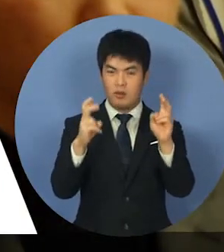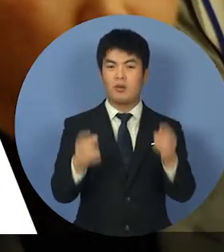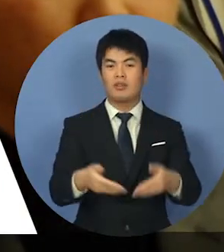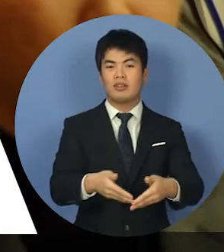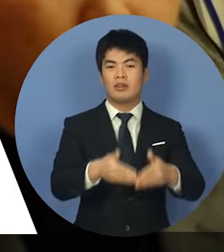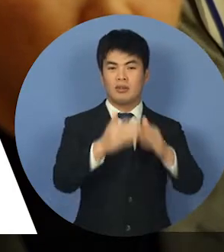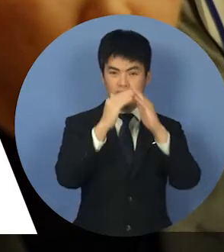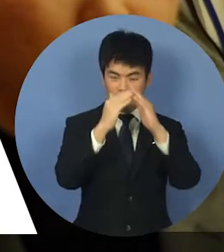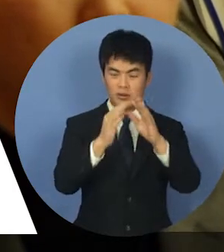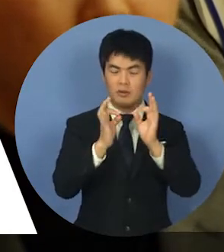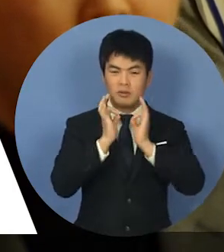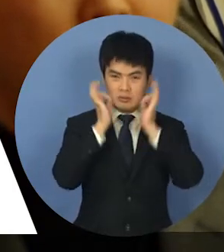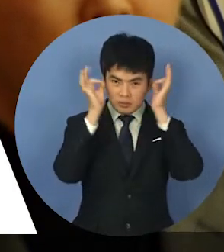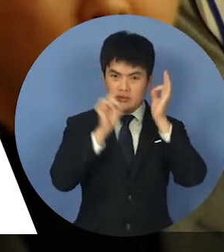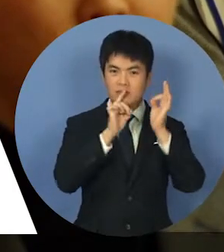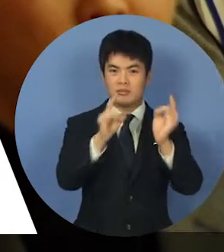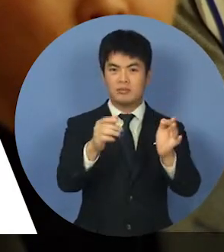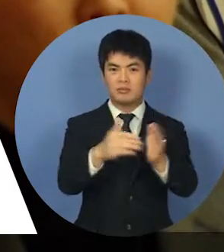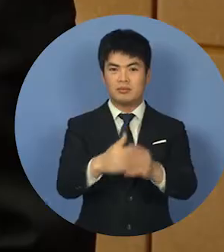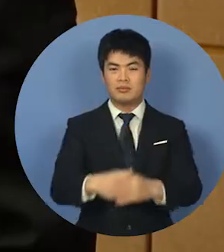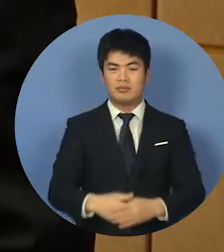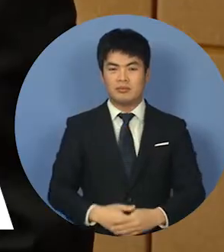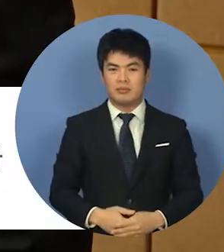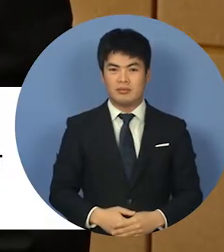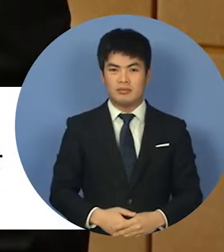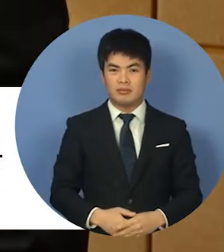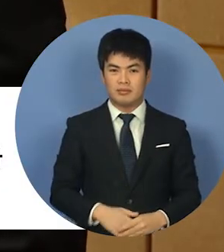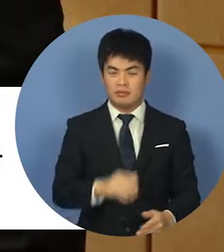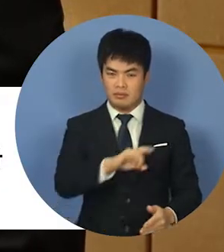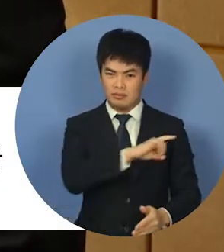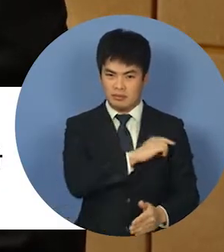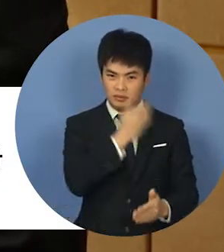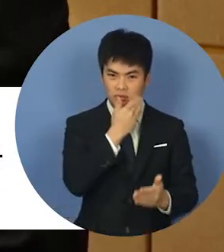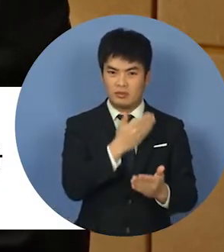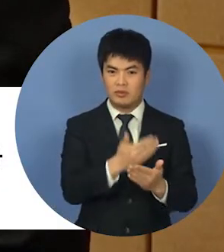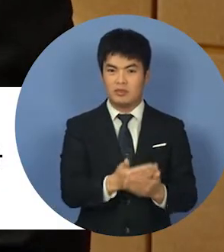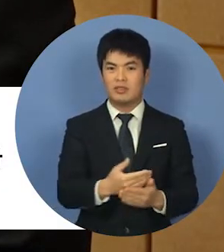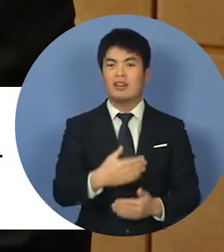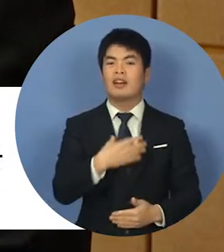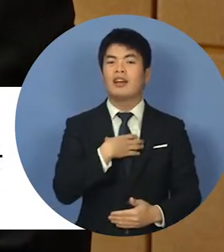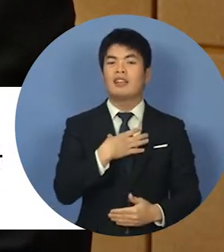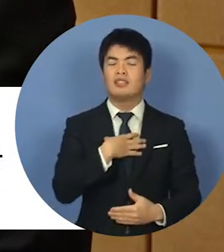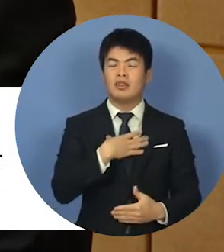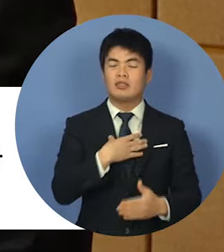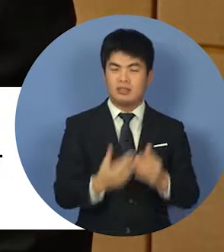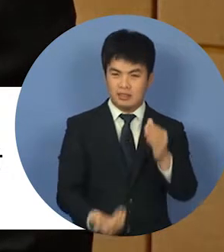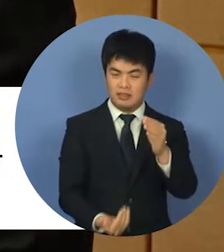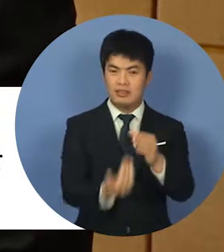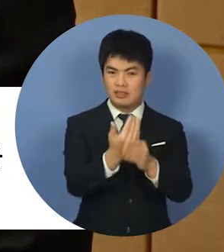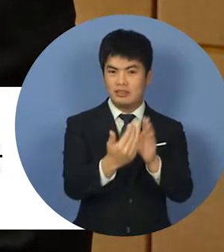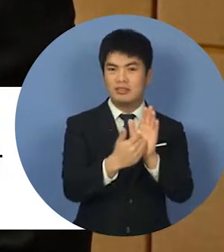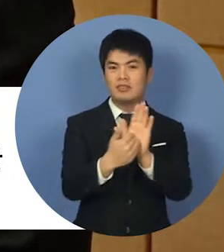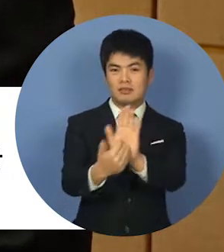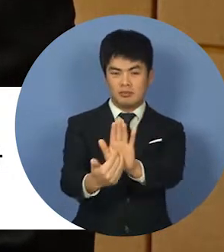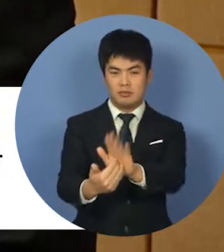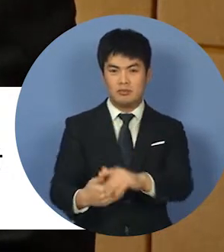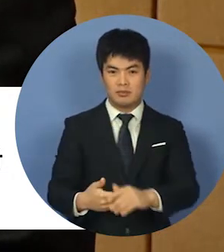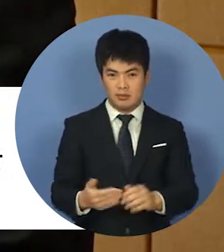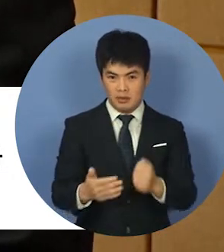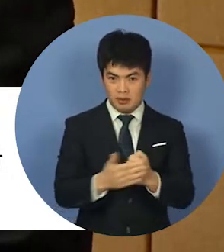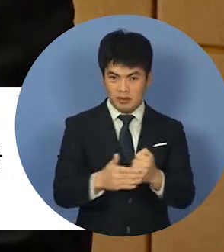노력을 기울이겠다고 소감을 전했습니다. 시설물 관리에서 가장 중요한 것은 안전사고 예방입니다. 따라서